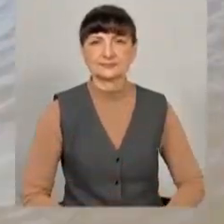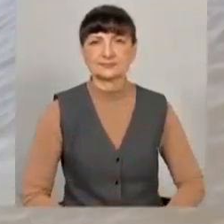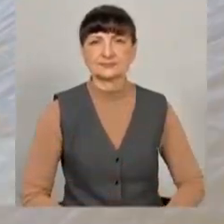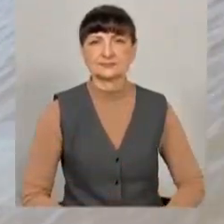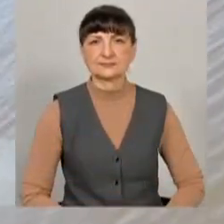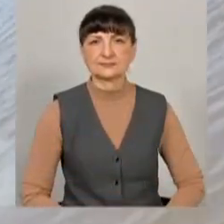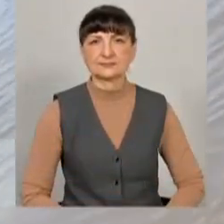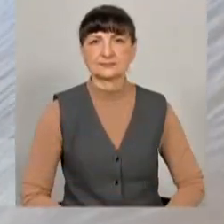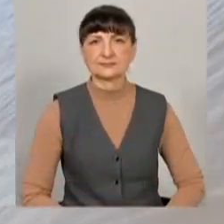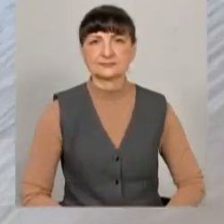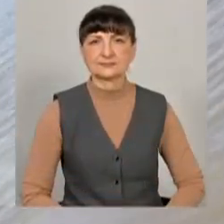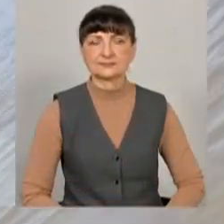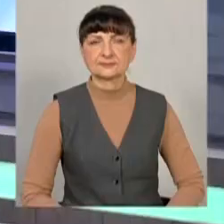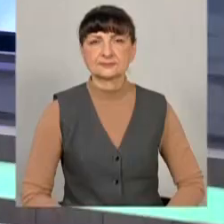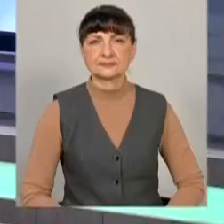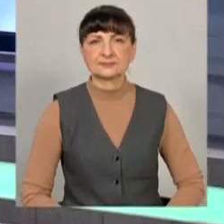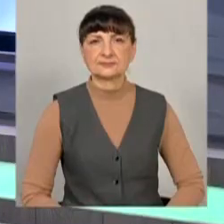Алматы, Североказахстанская область.